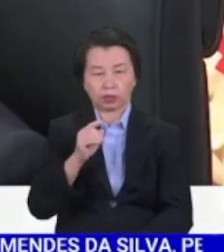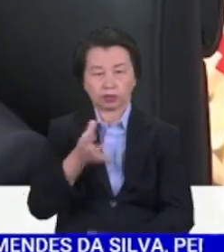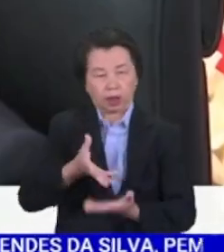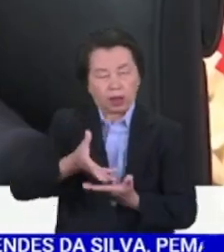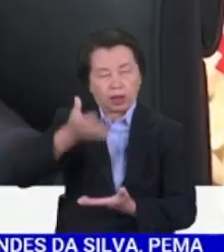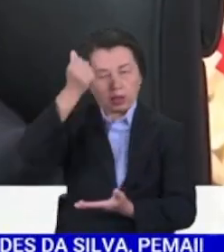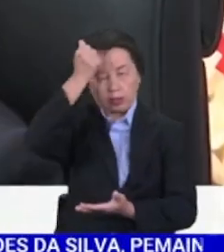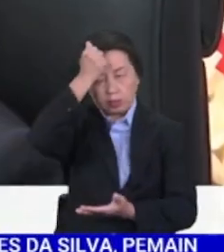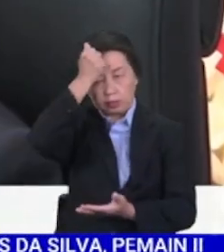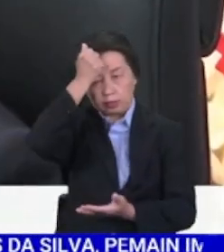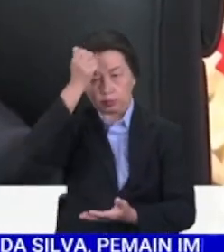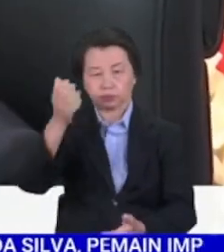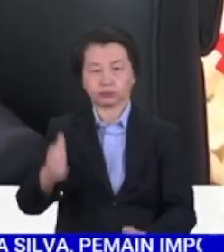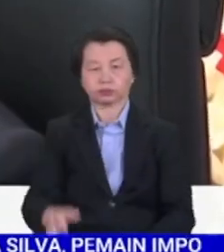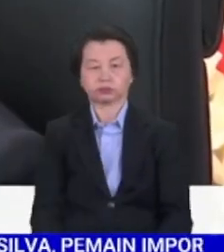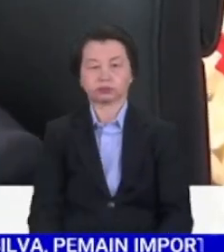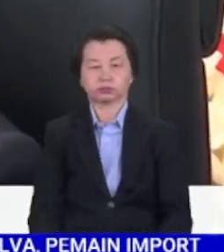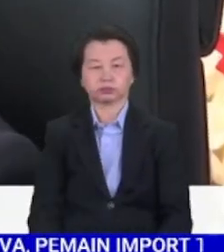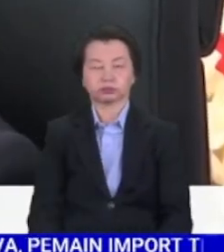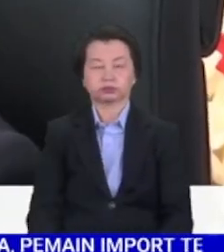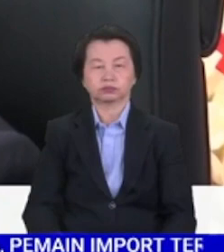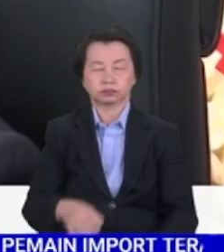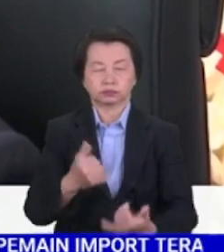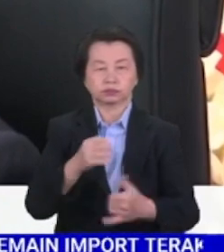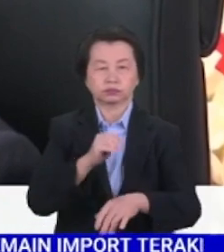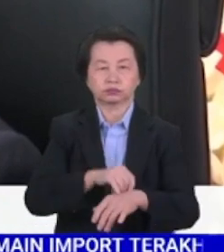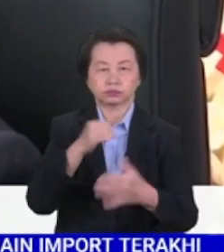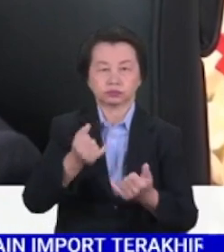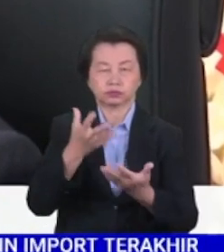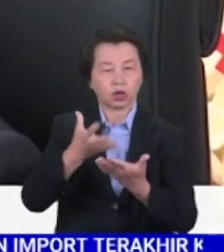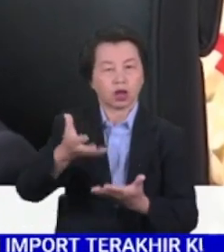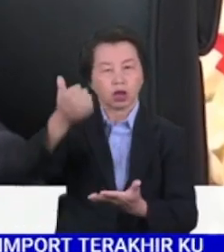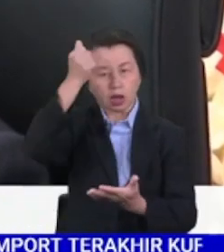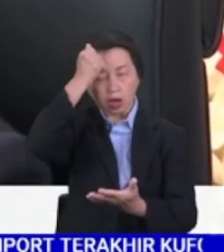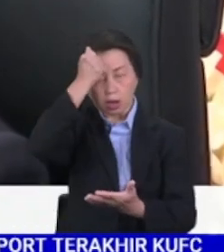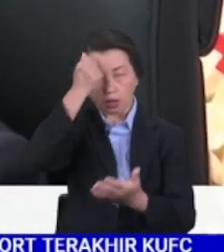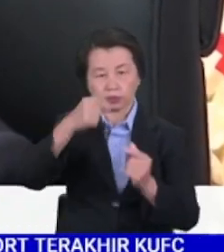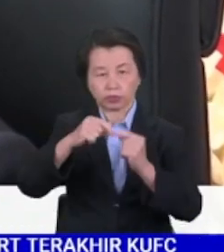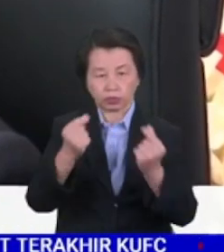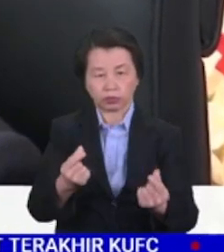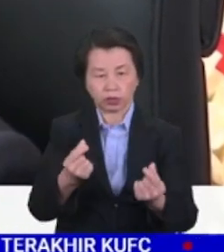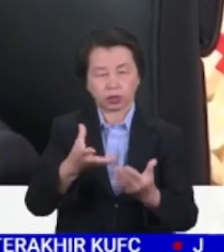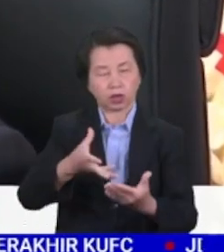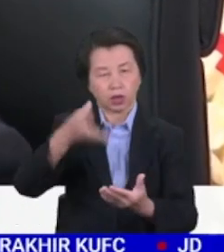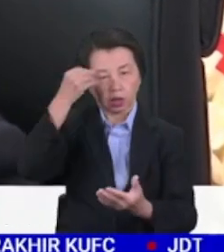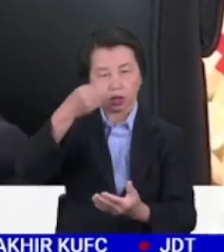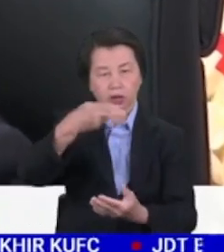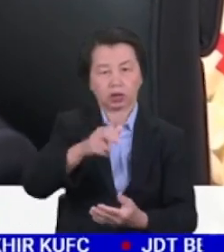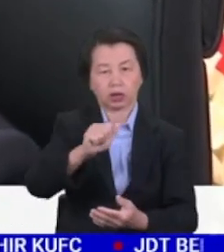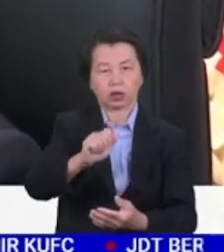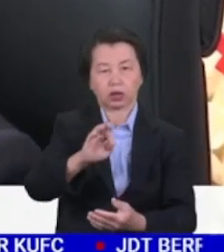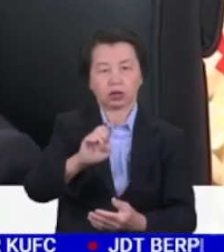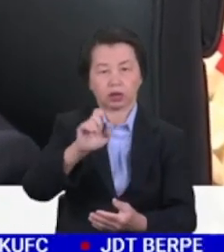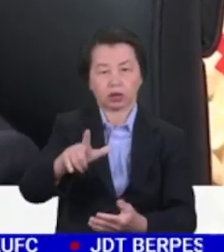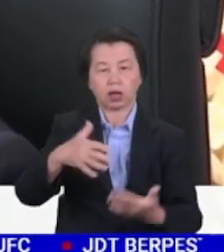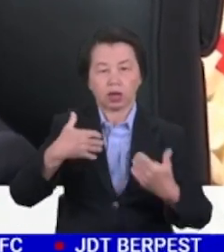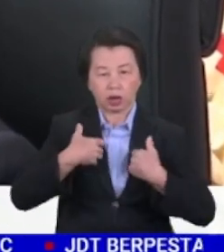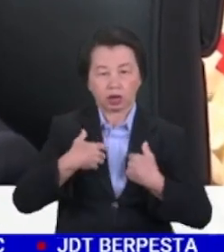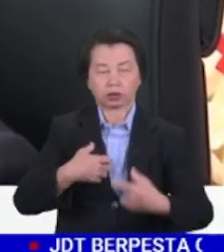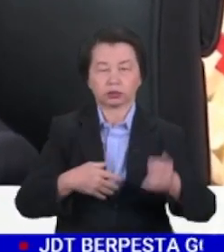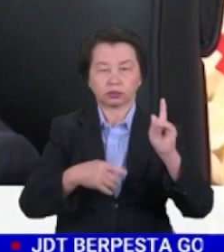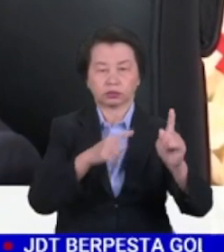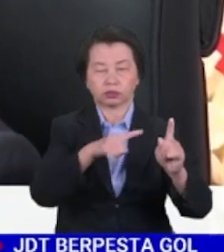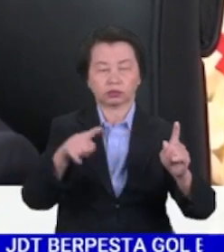hafazan. Hafazan ini mereka hafal Quran. Ya? Jadi mereka hafal Quran, juznya ada juzuk 1 hingga